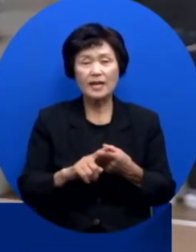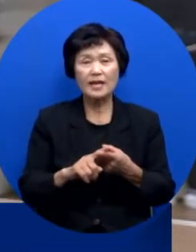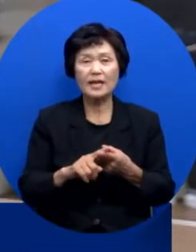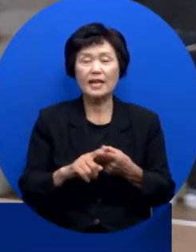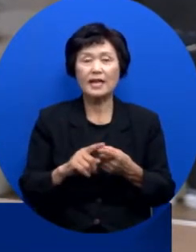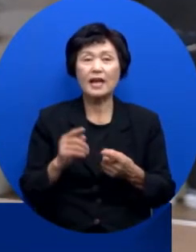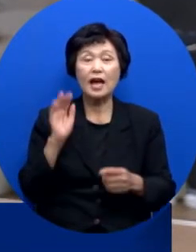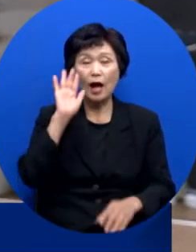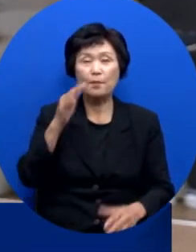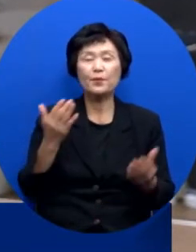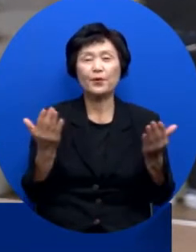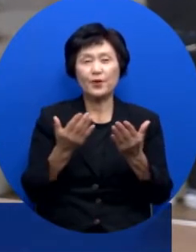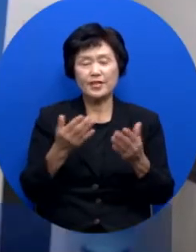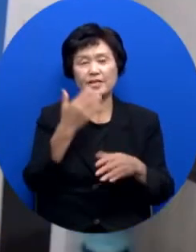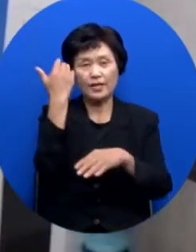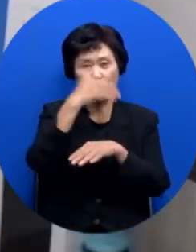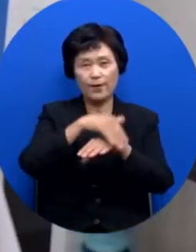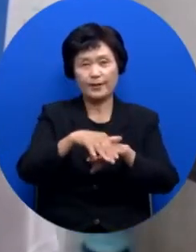사역을 이끌어 나갈 예정입니다.